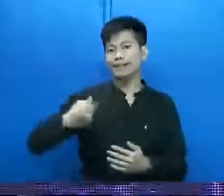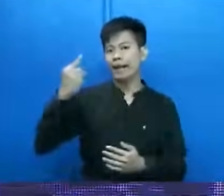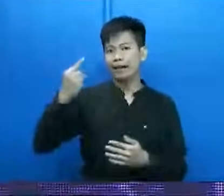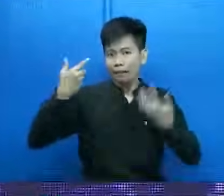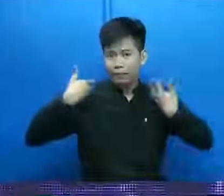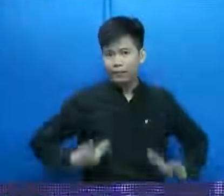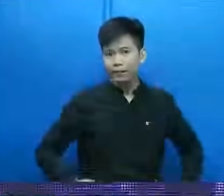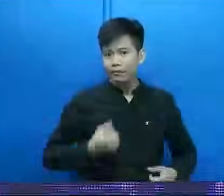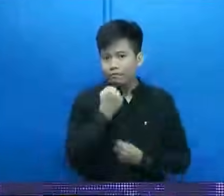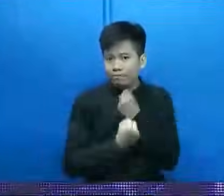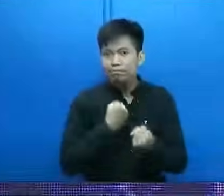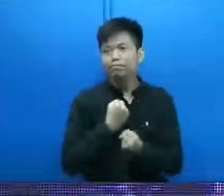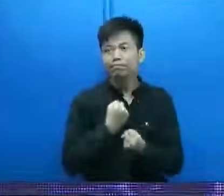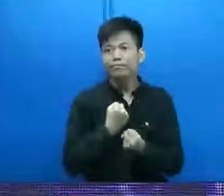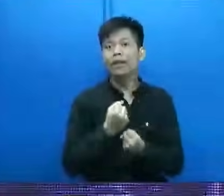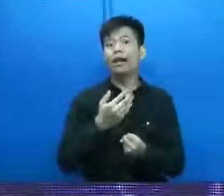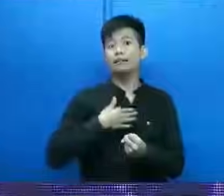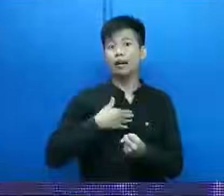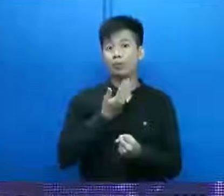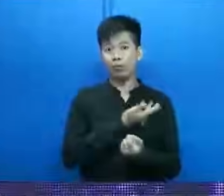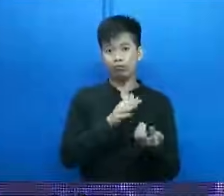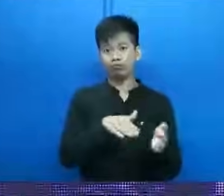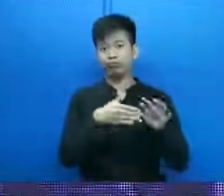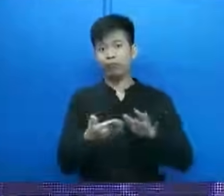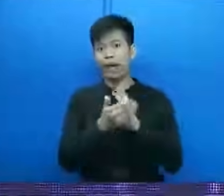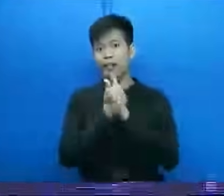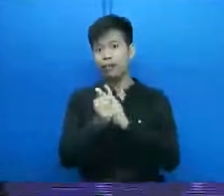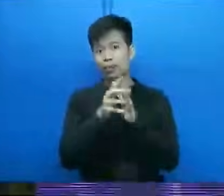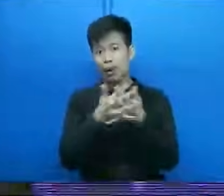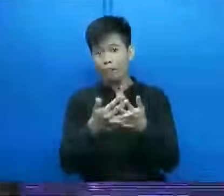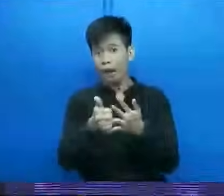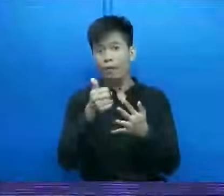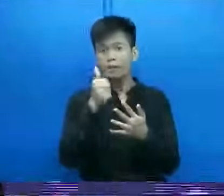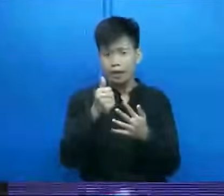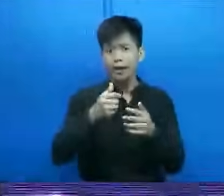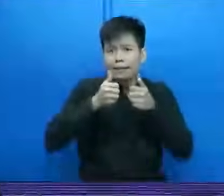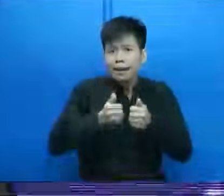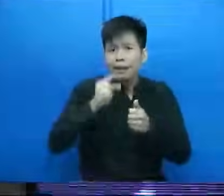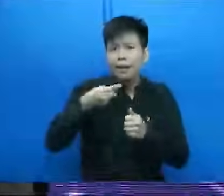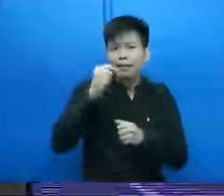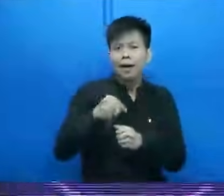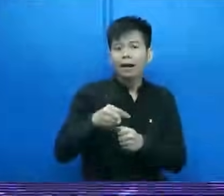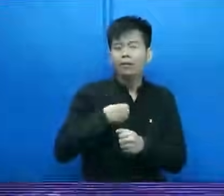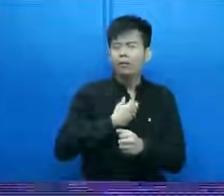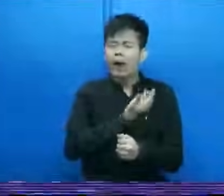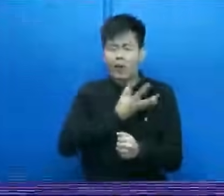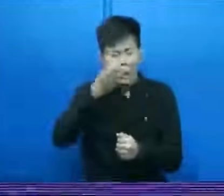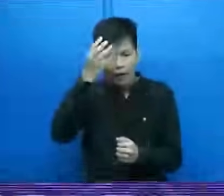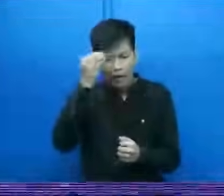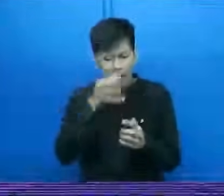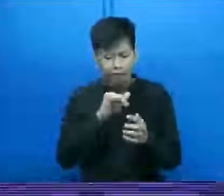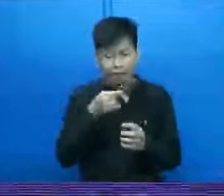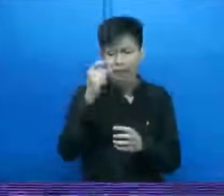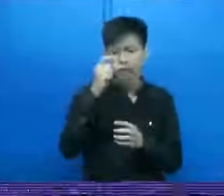eksekusi. Maka kalau saya pengen wafat jadi ahli Quran, misal, siapa dari sekarang? Saya pengen menghafal. Cari guru yang